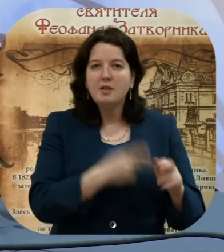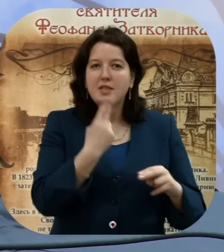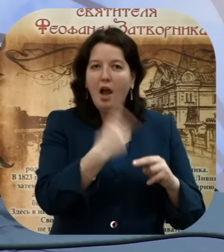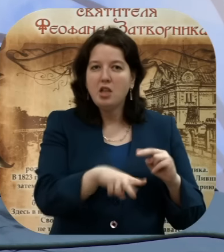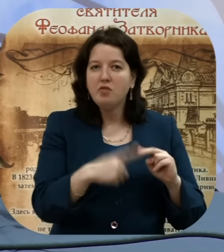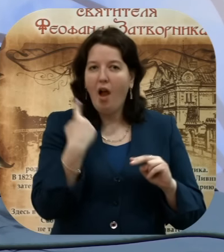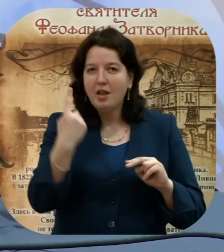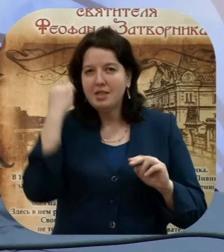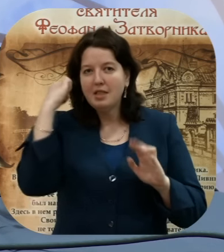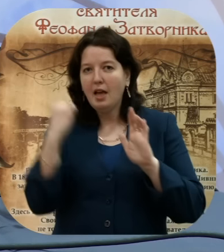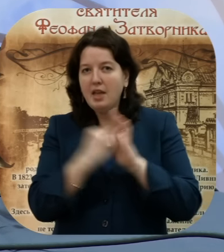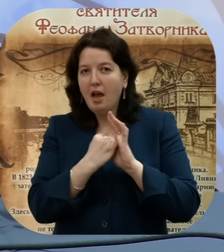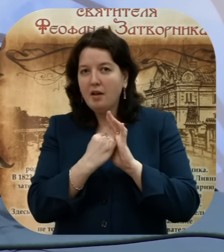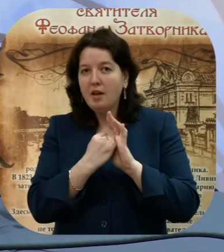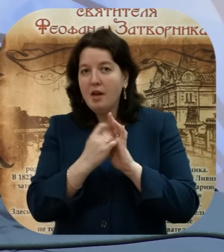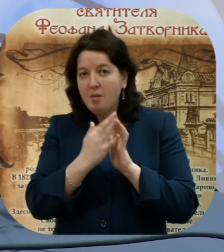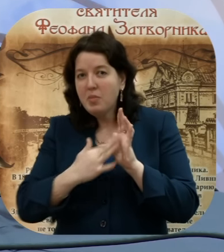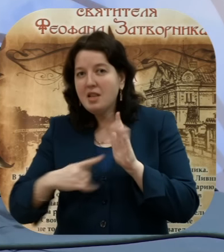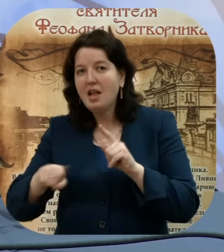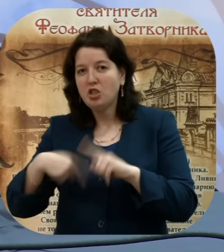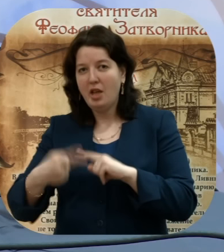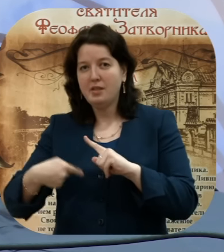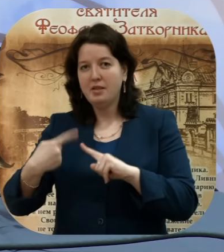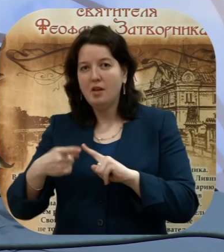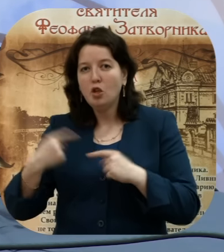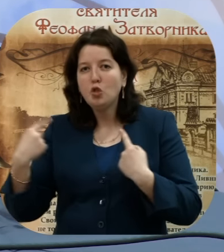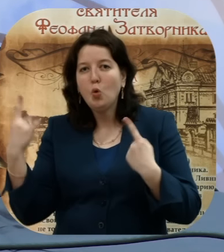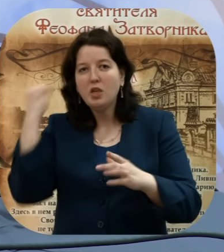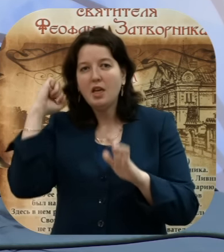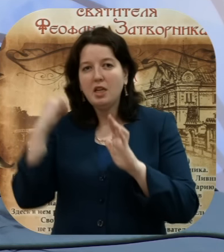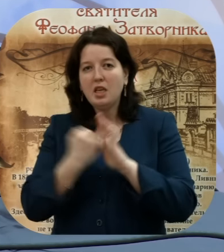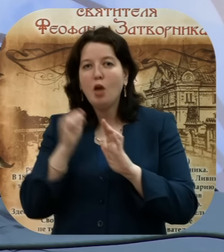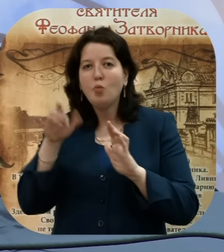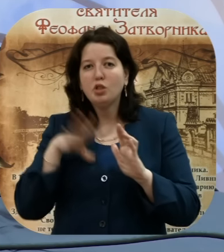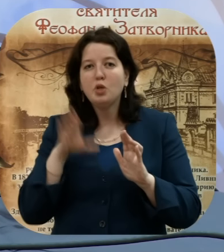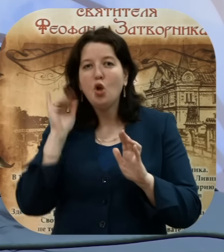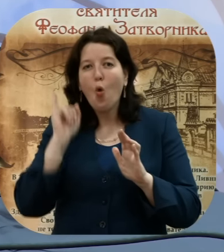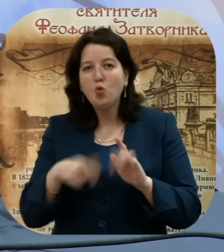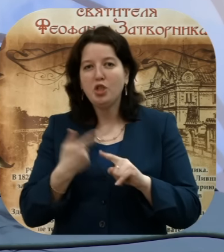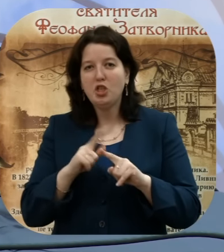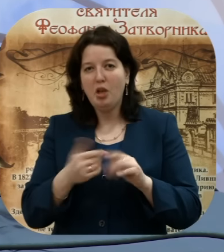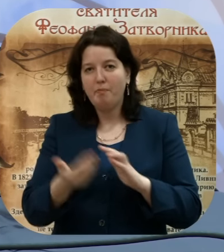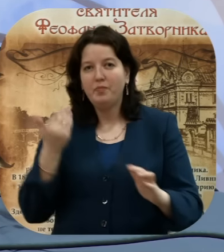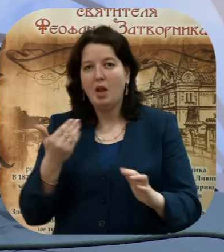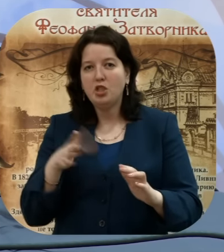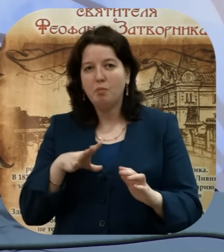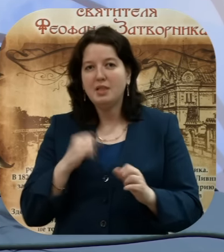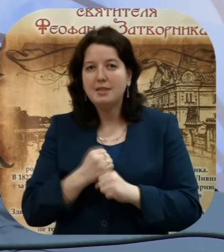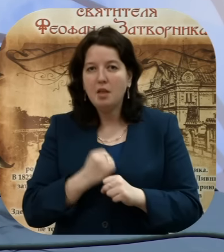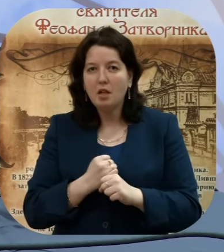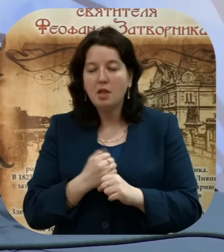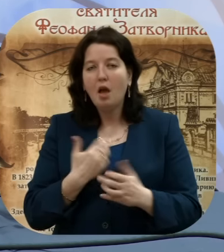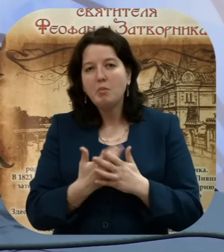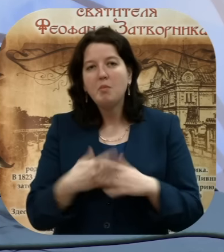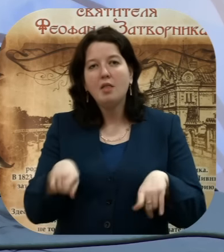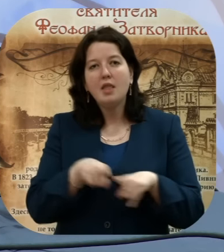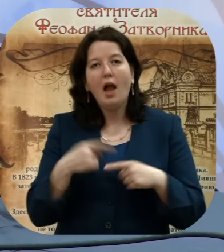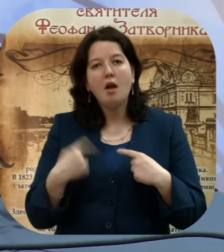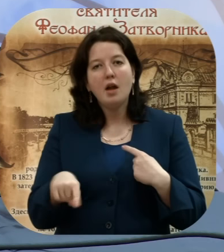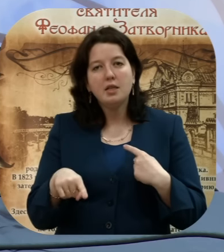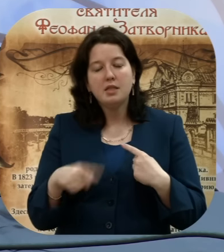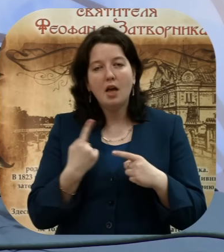совершать другие, может быть, даже еще худшие, чем то, что было сделано. Вот примерно такая разница. Здесь